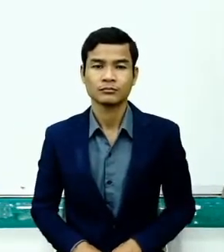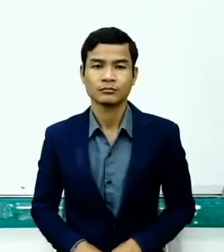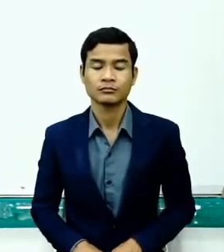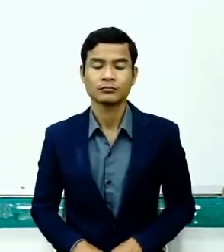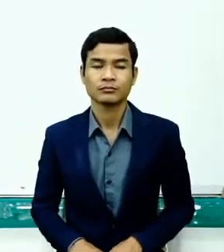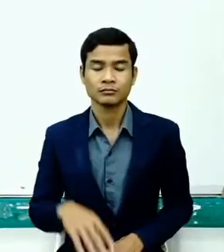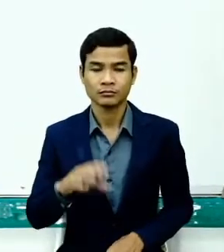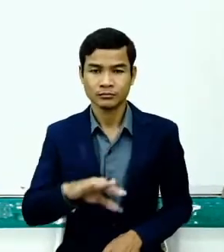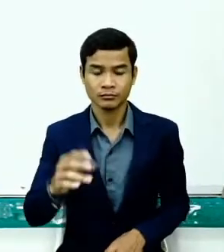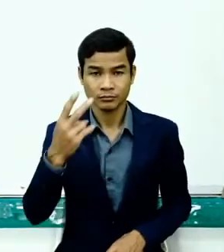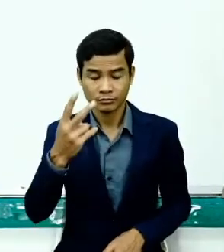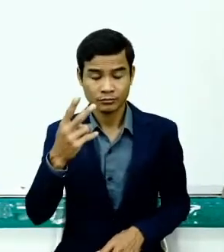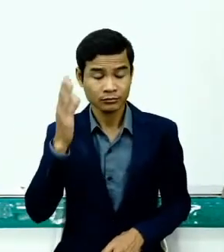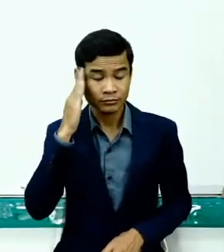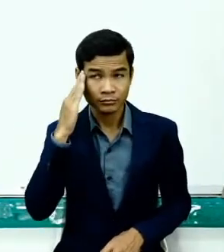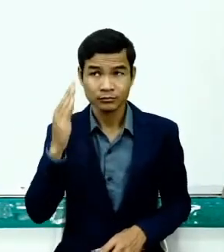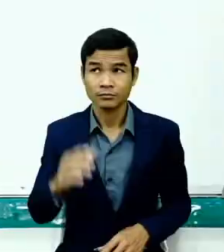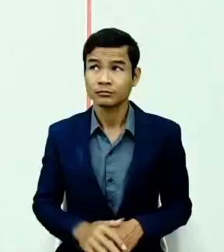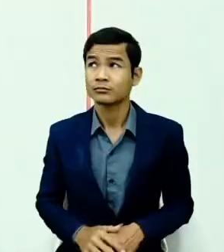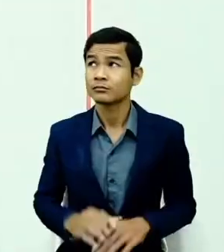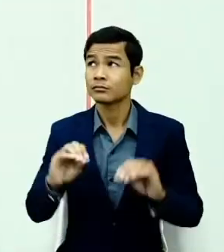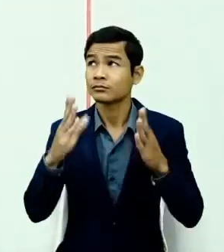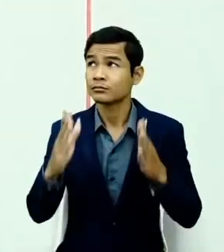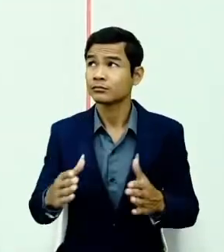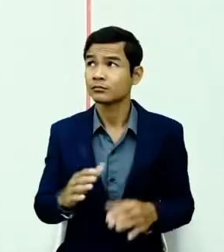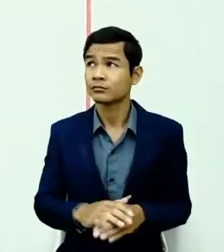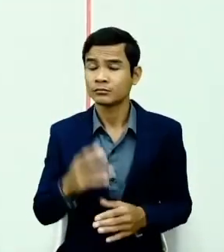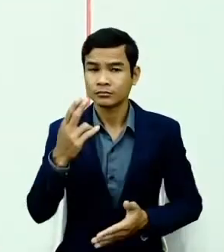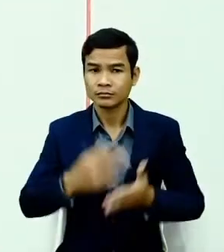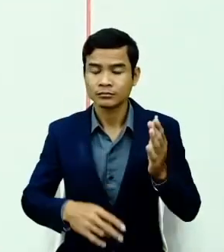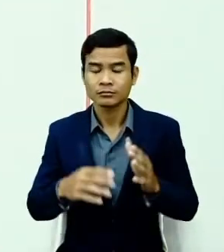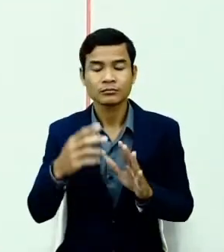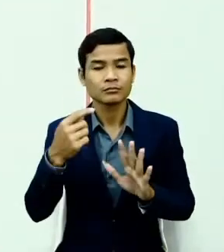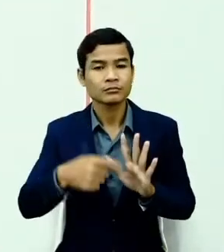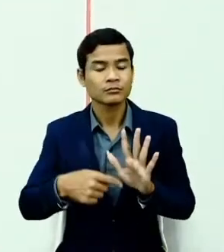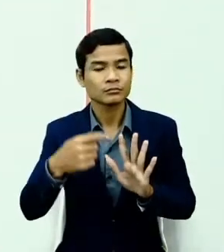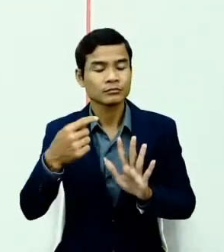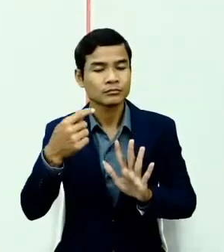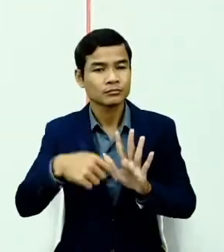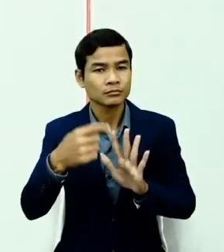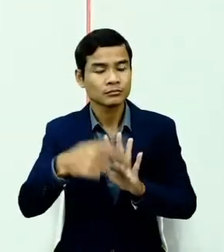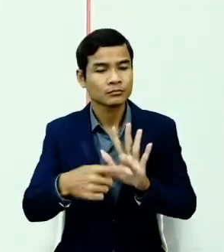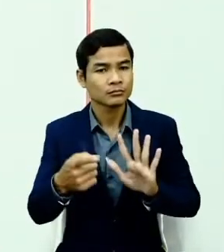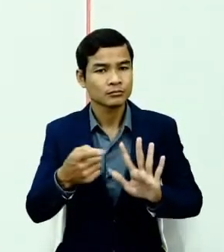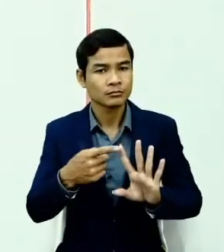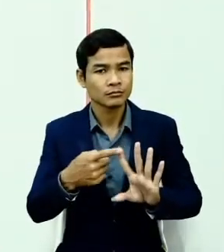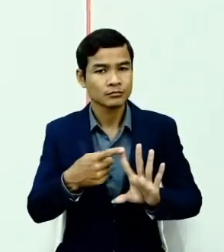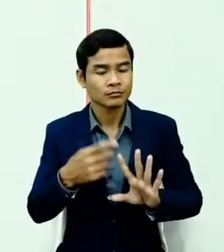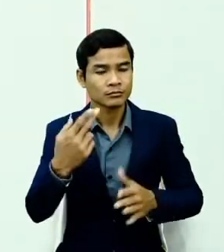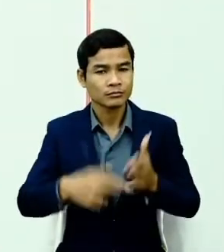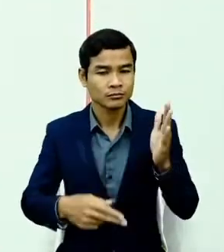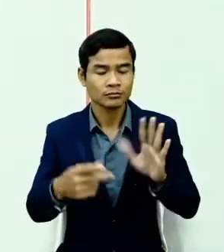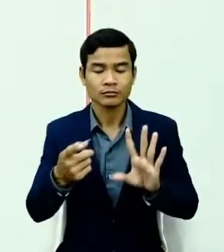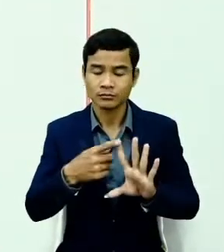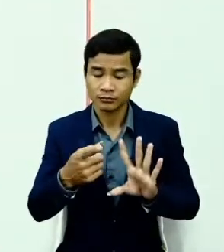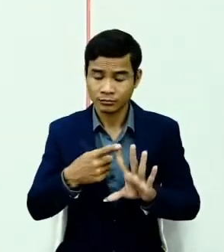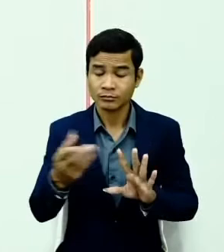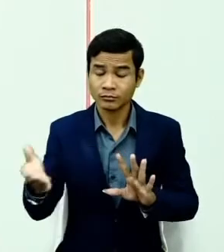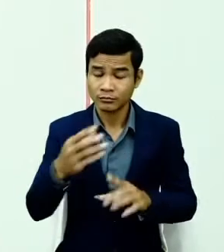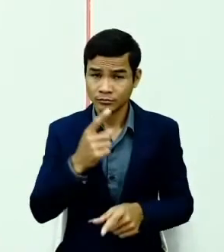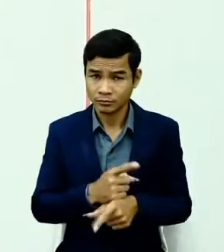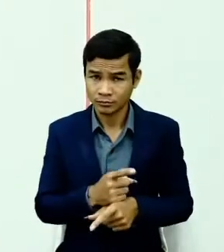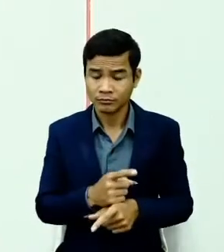ចាអញ្ចឹងកូនធ្លាប់ស្គាល់ហើយកូនតើស្រៈដែលអ្នកគ្រូសរសេរហ្នឹងជាស្រៈអ្វីដែរកូនចាគឺជាស្រៈអី